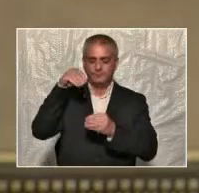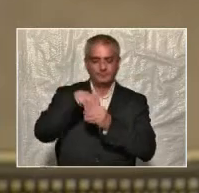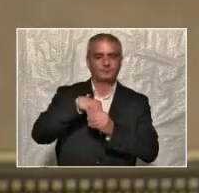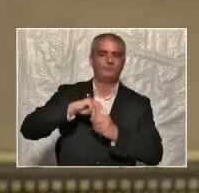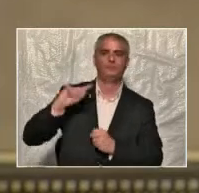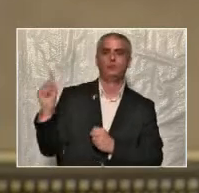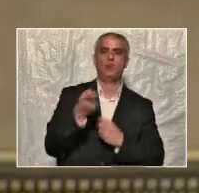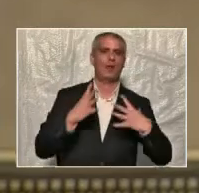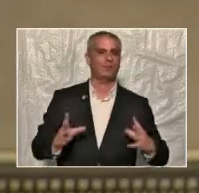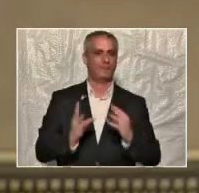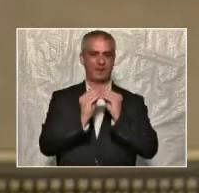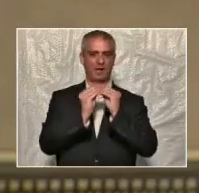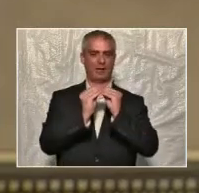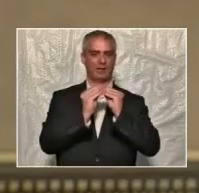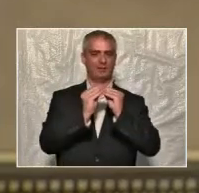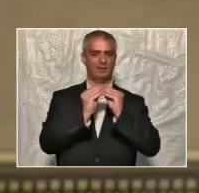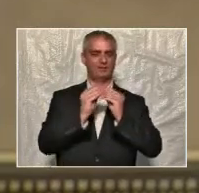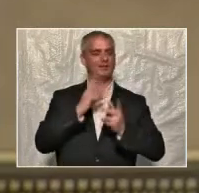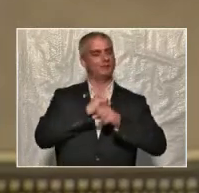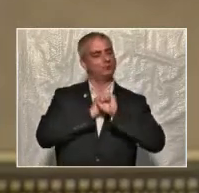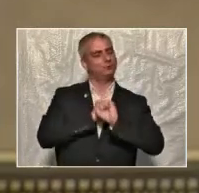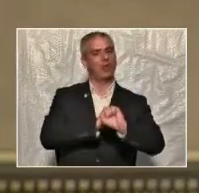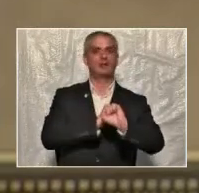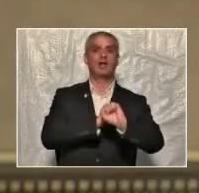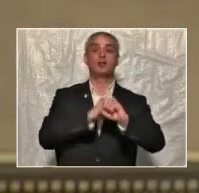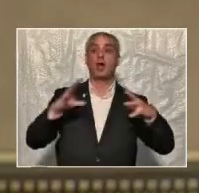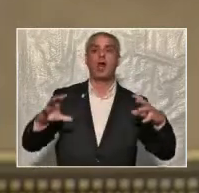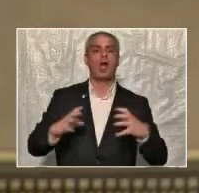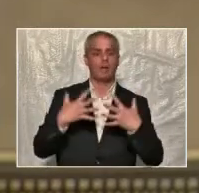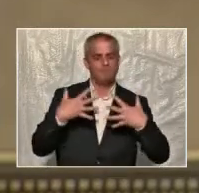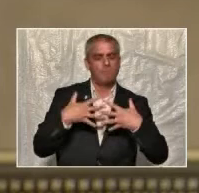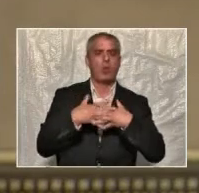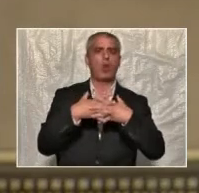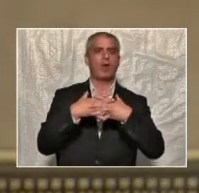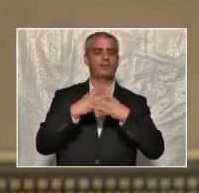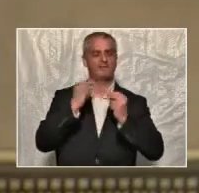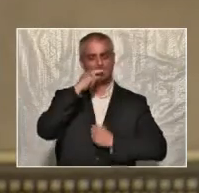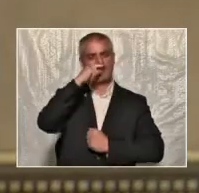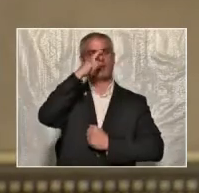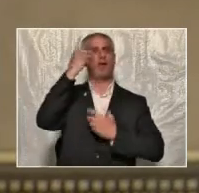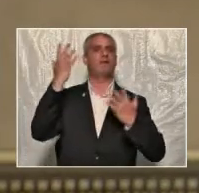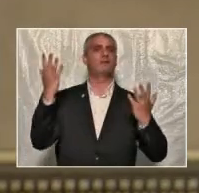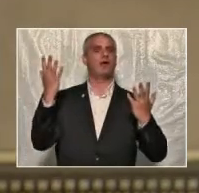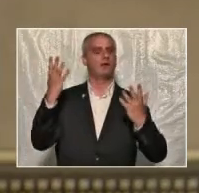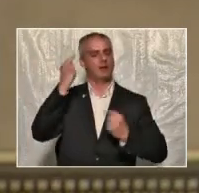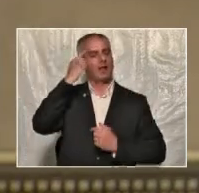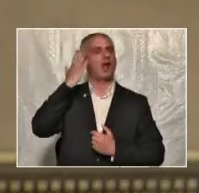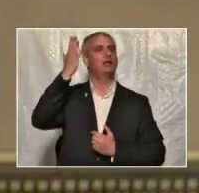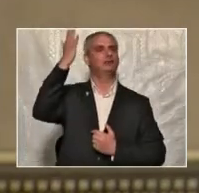שמרכיבות כולם יחד, בסולידריות, עם מלוכד ומלא גאווה,